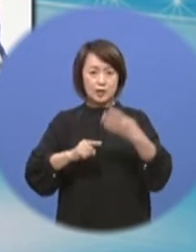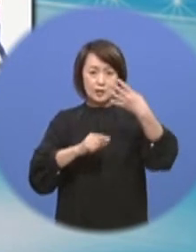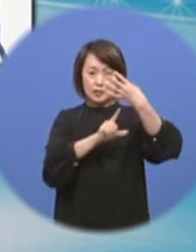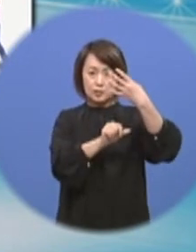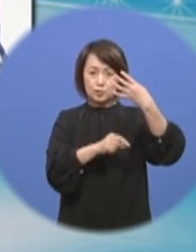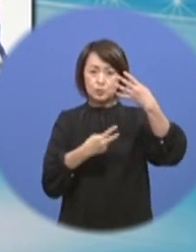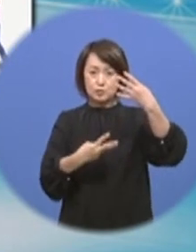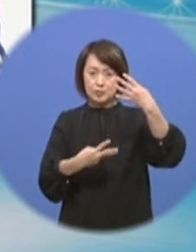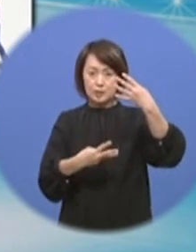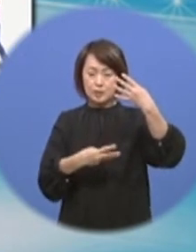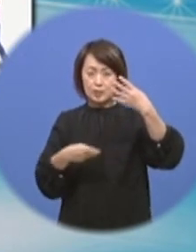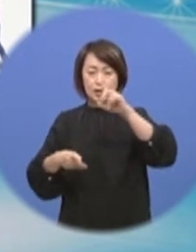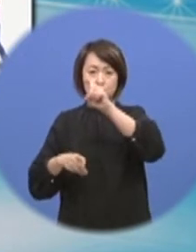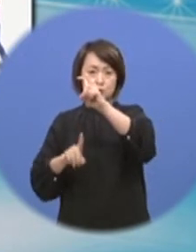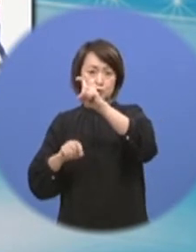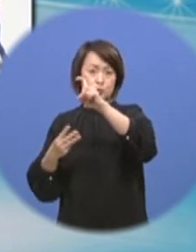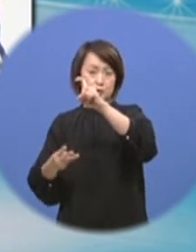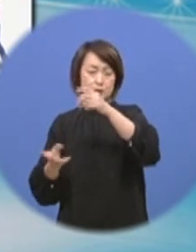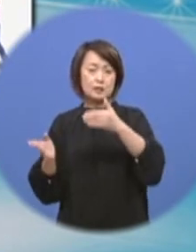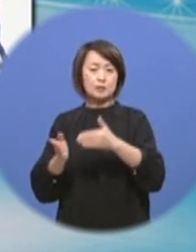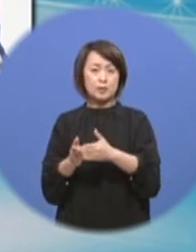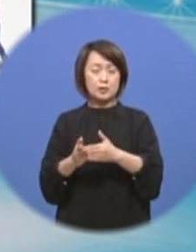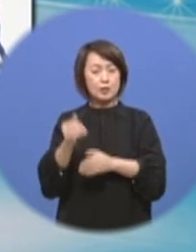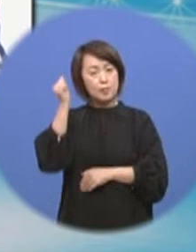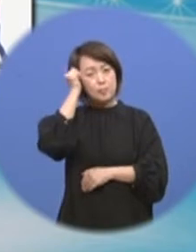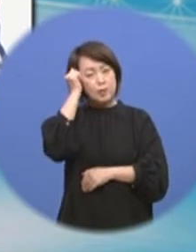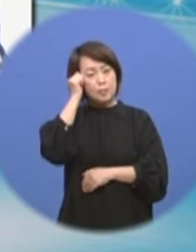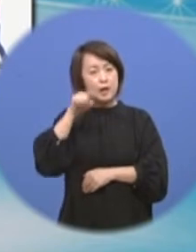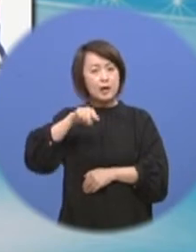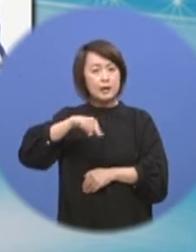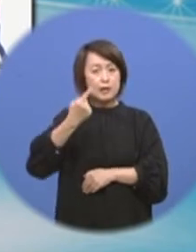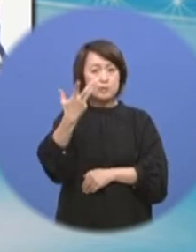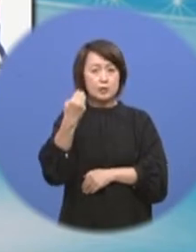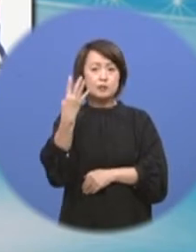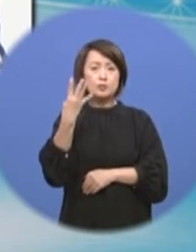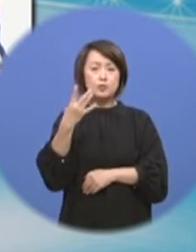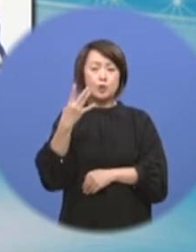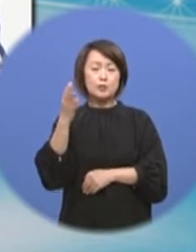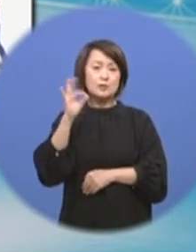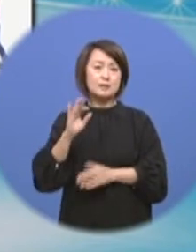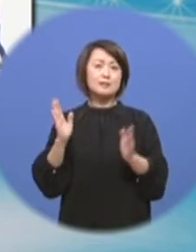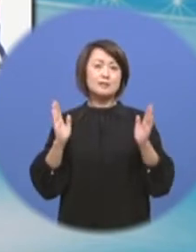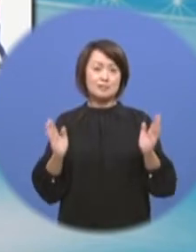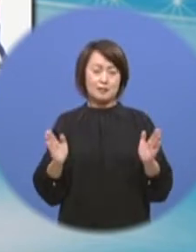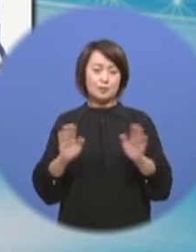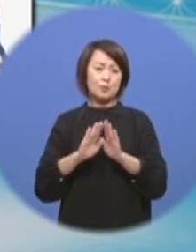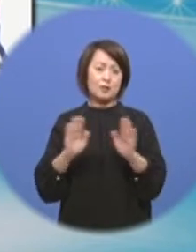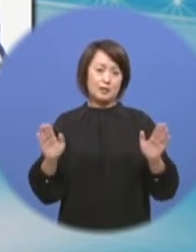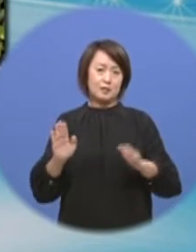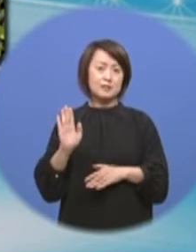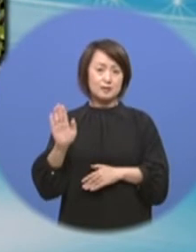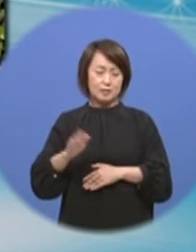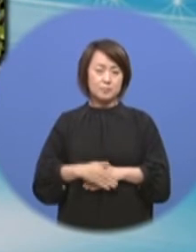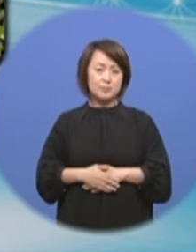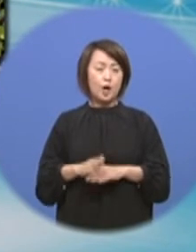10月13日までの184日間にわたっての開催となっております今回の版